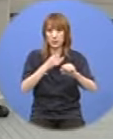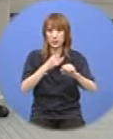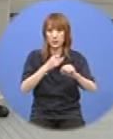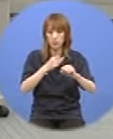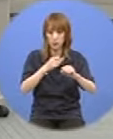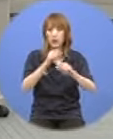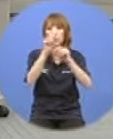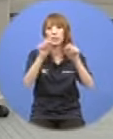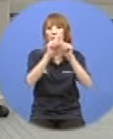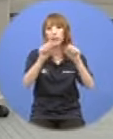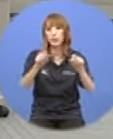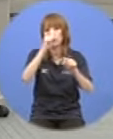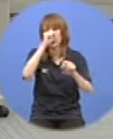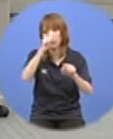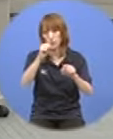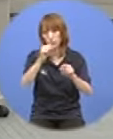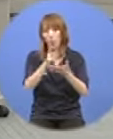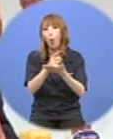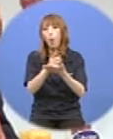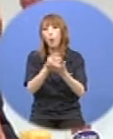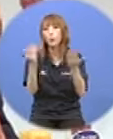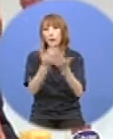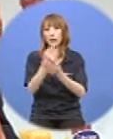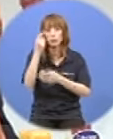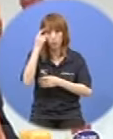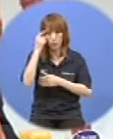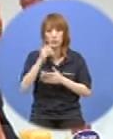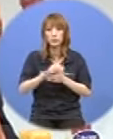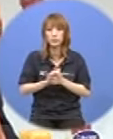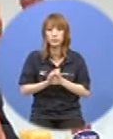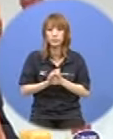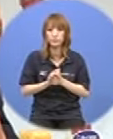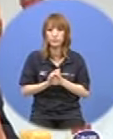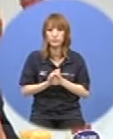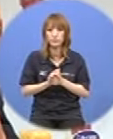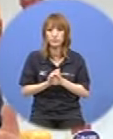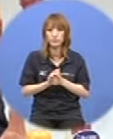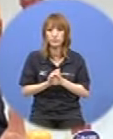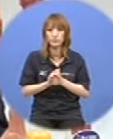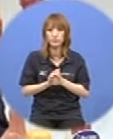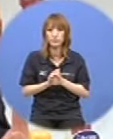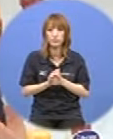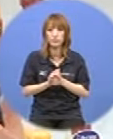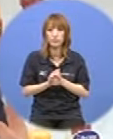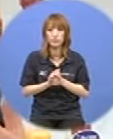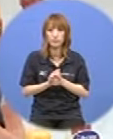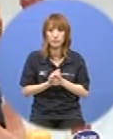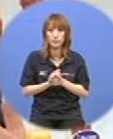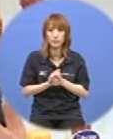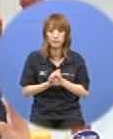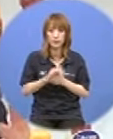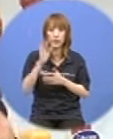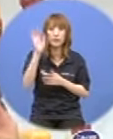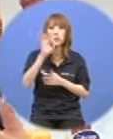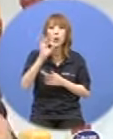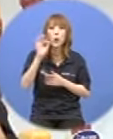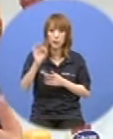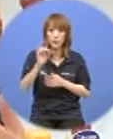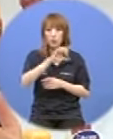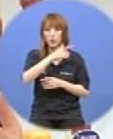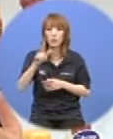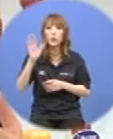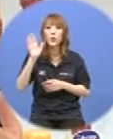ていいふうにいくんじゃないかと。 そうなんですね。 であとはまあ 商品はいろいろあっても非常に身近